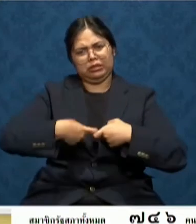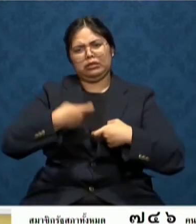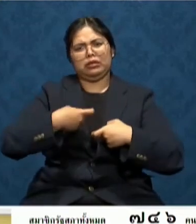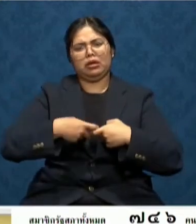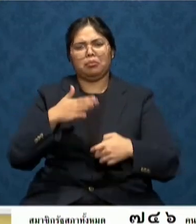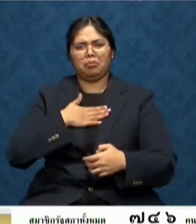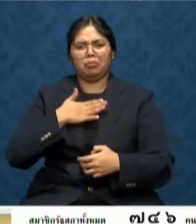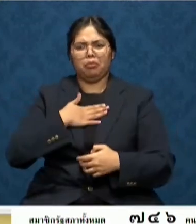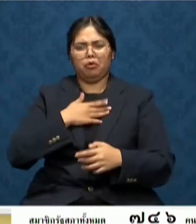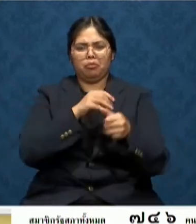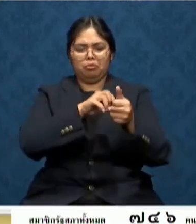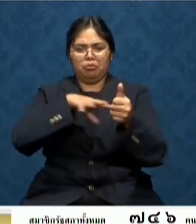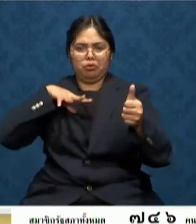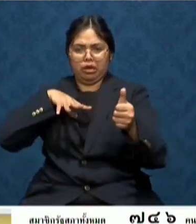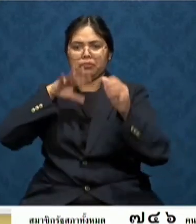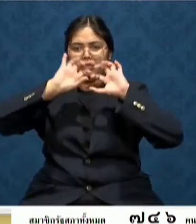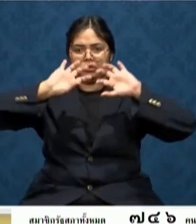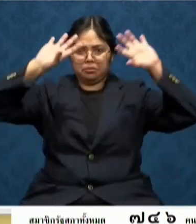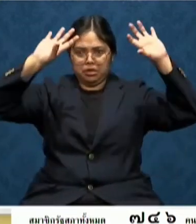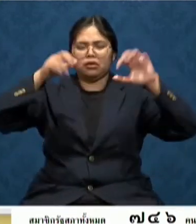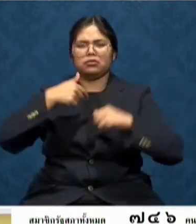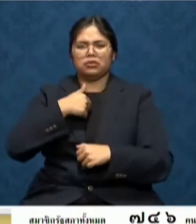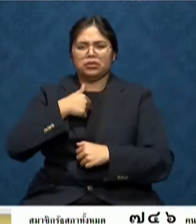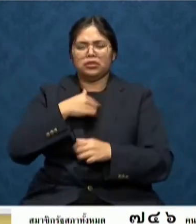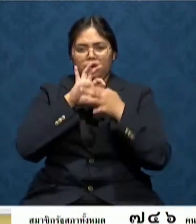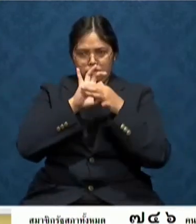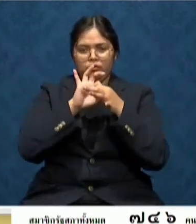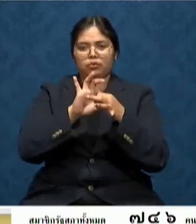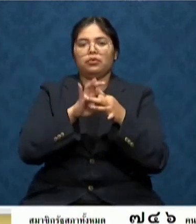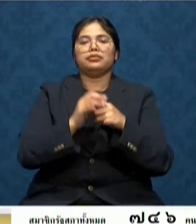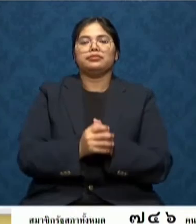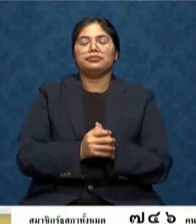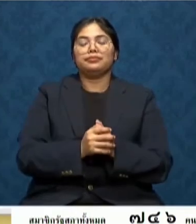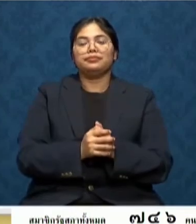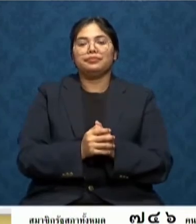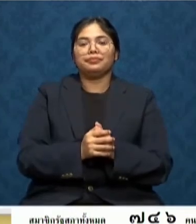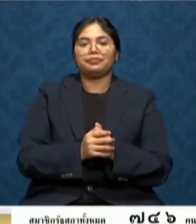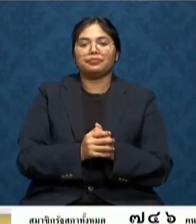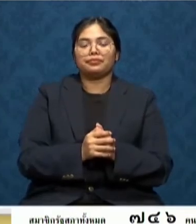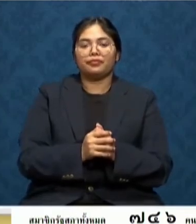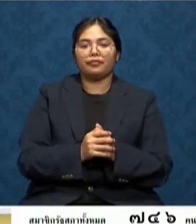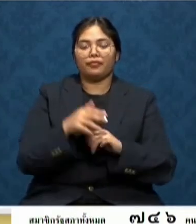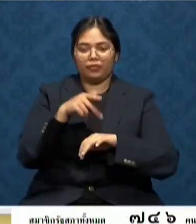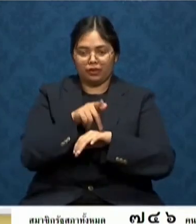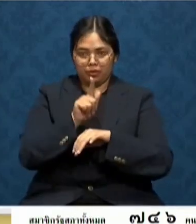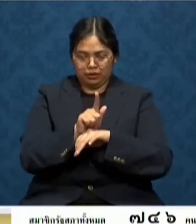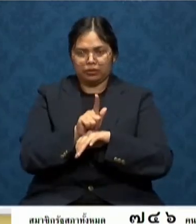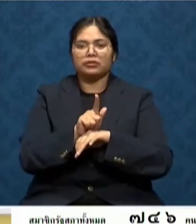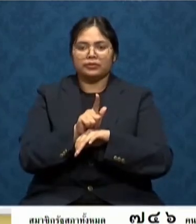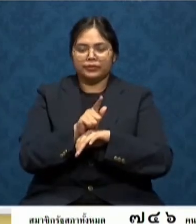ผมใฐานะพูนรฐบาล มความเปห่วงจร ครับ เรธรชลที่ขอรบ